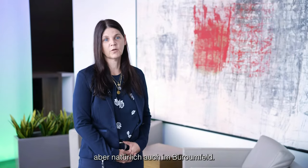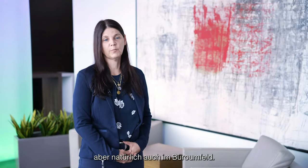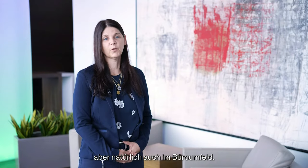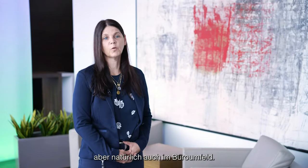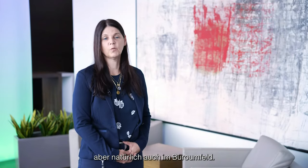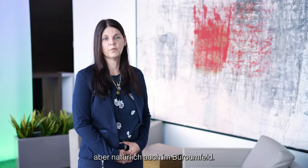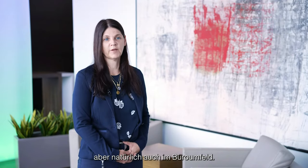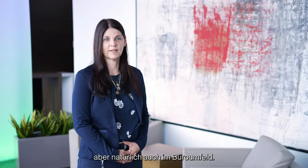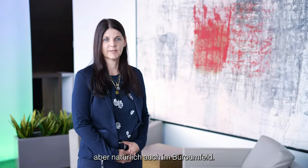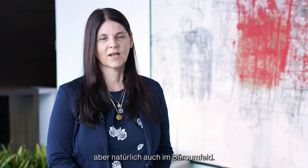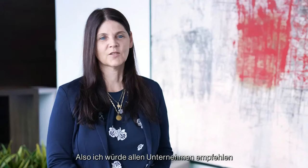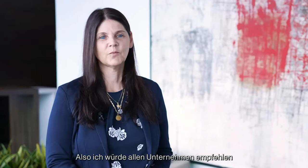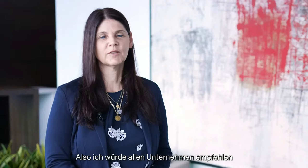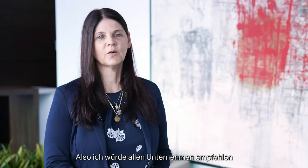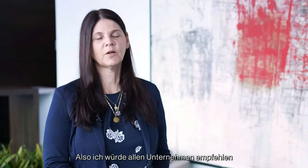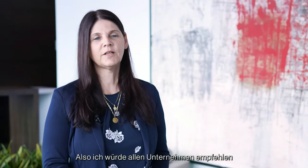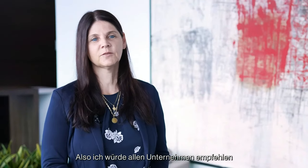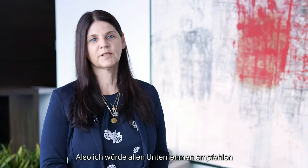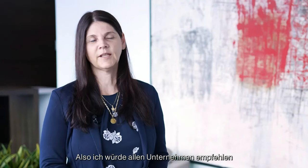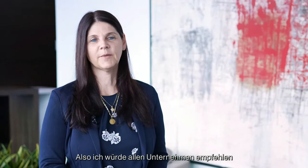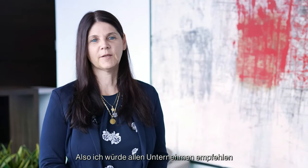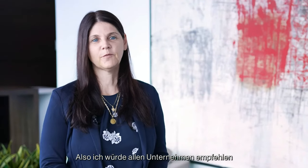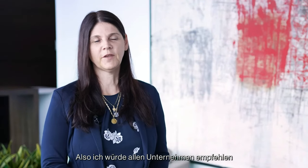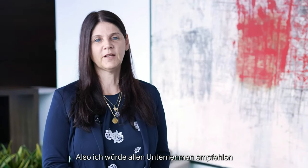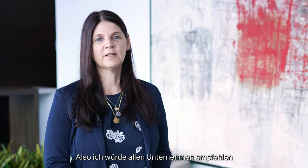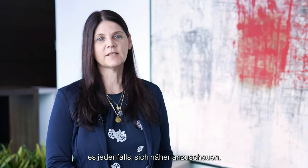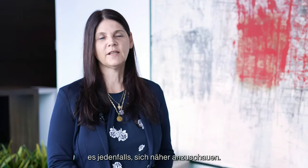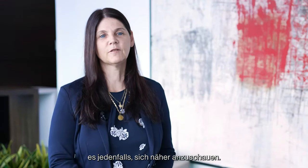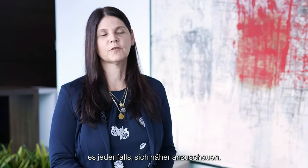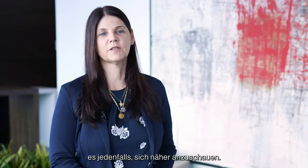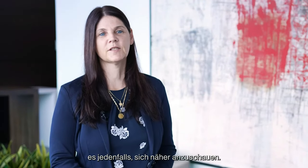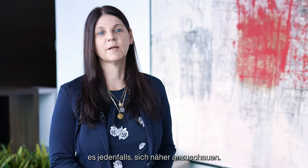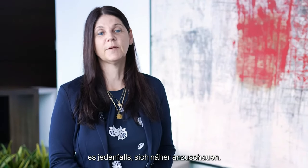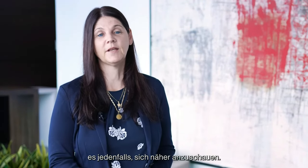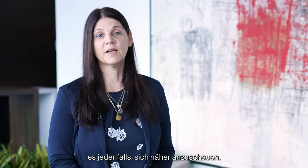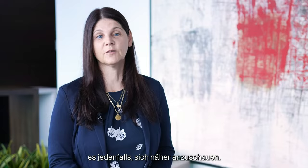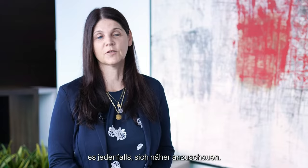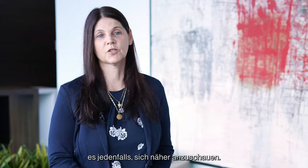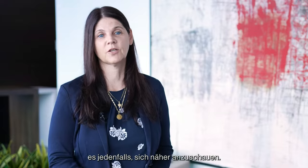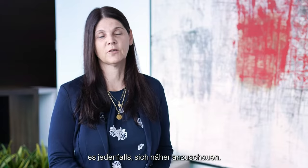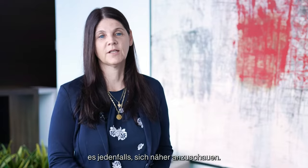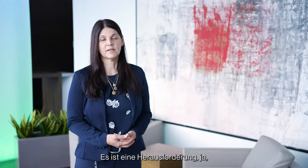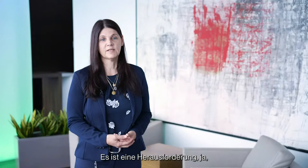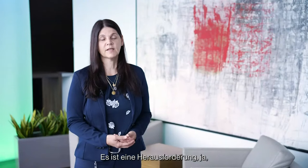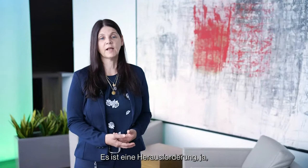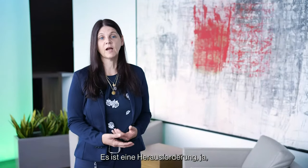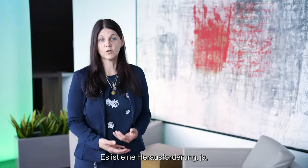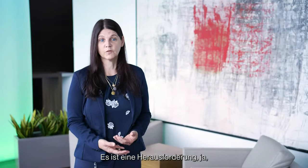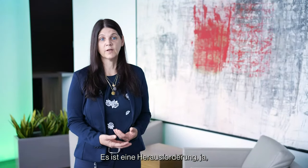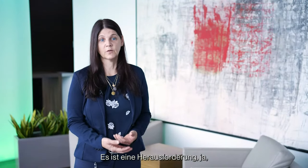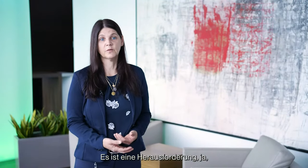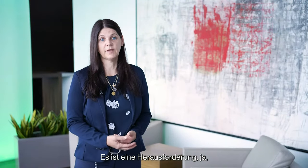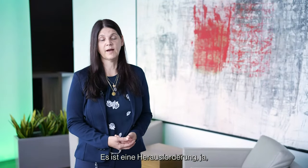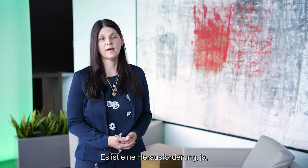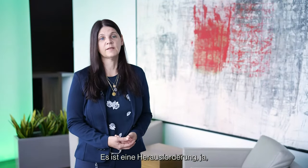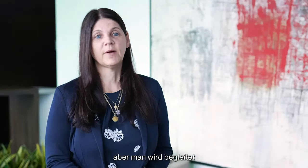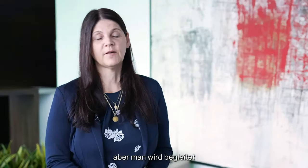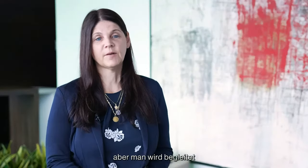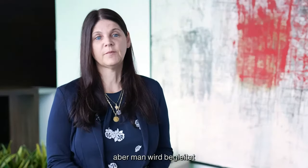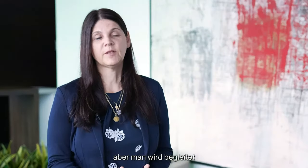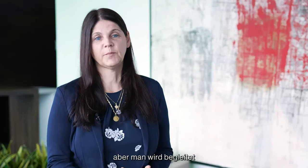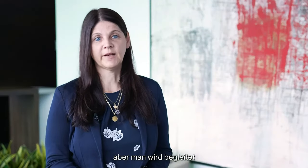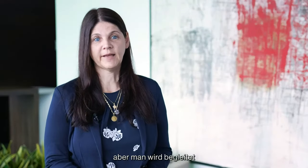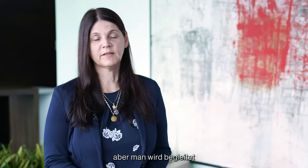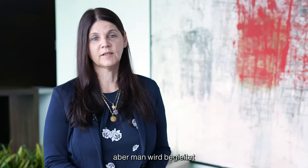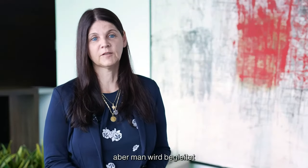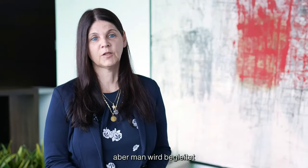auch im Büroumfeld. Also ich würde allen Unternehmen empfehlen, das jedenfalls sich einmal näher anzuschauen. Es ist eine Herausforderung, ja, aber man